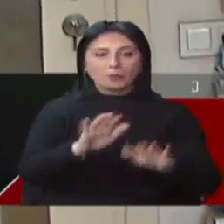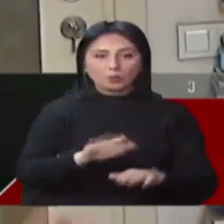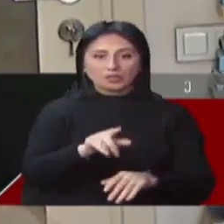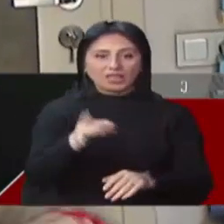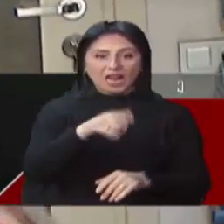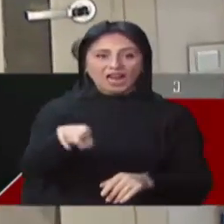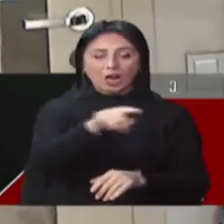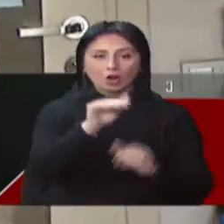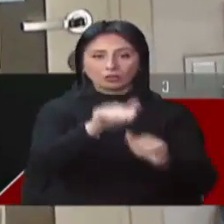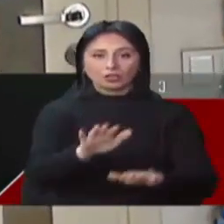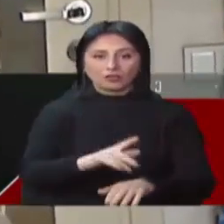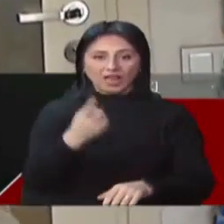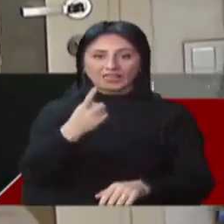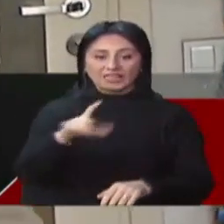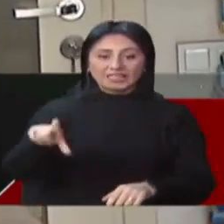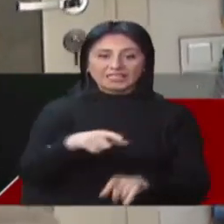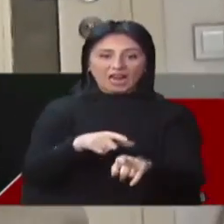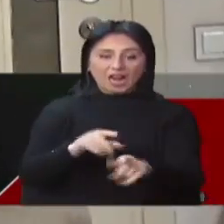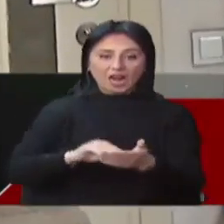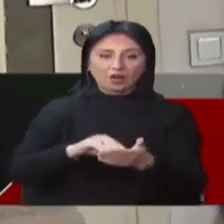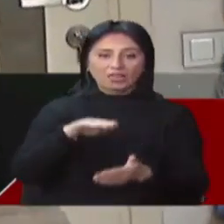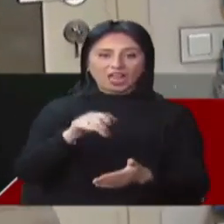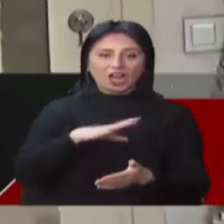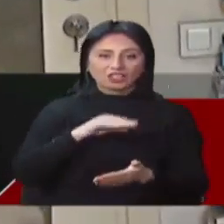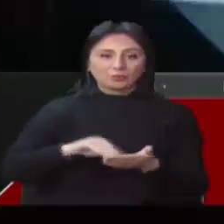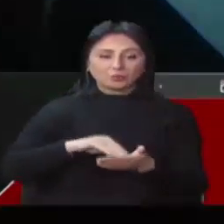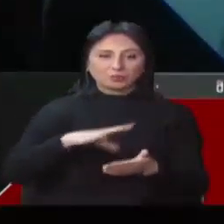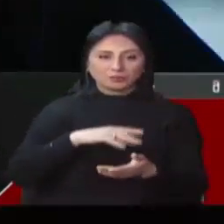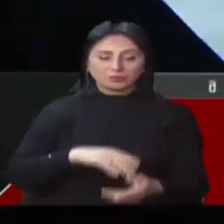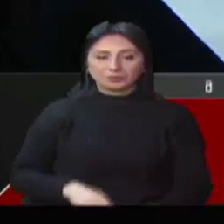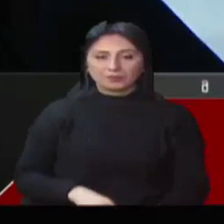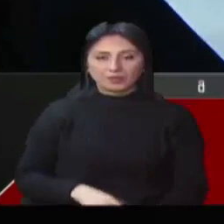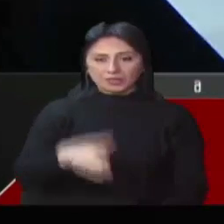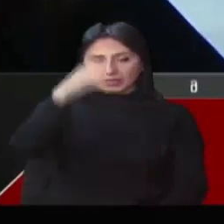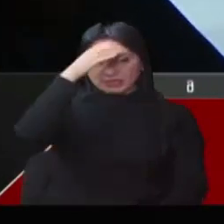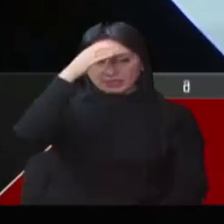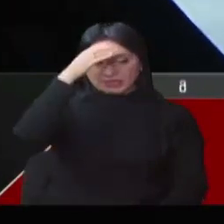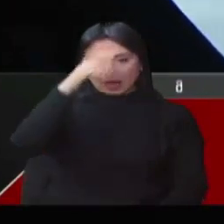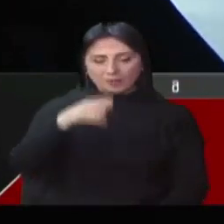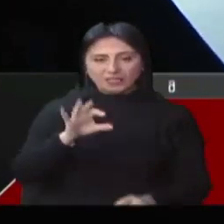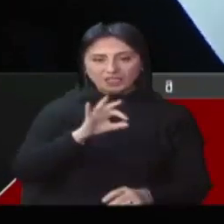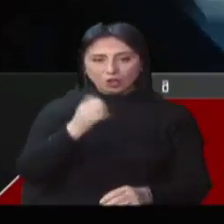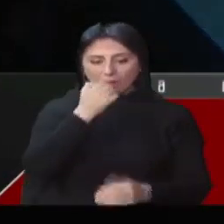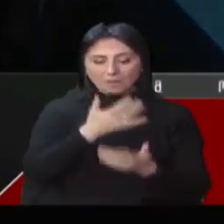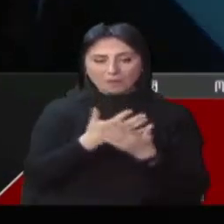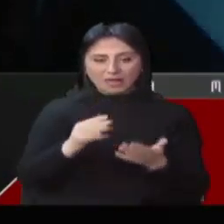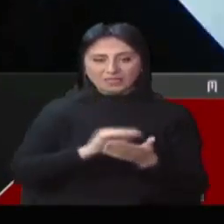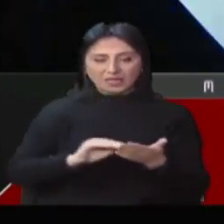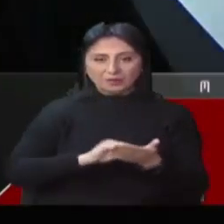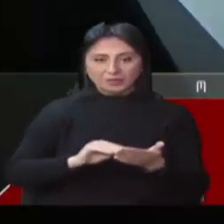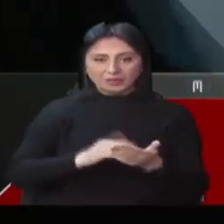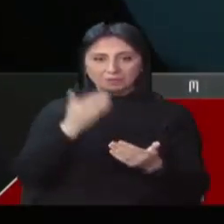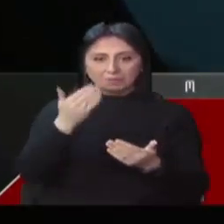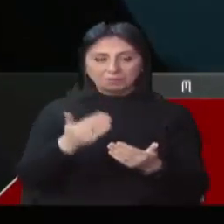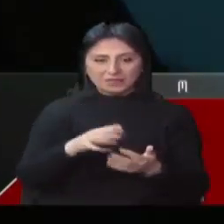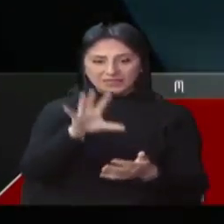ის რეგიონები და ერთადერთ წყაროდ რჩებოდა ექვთიმე თაყაიშვილის აღწერილობა. სამეცნიერო ექსპედიციის მასალების აღწერილობების, მის